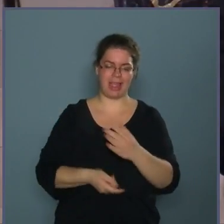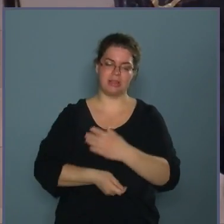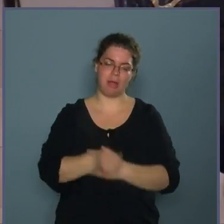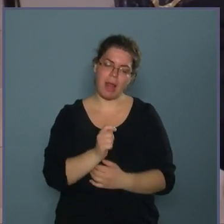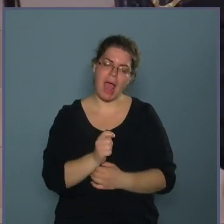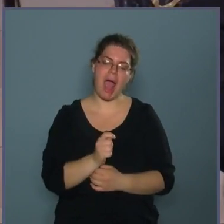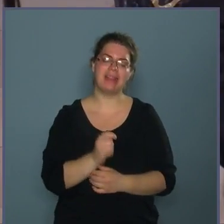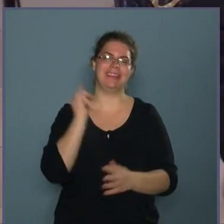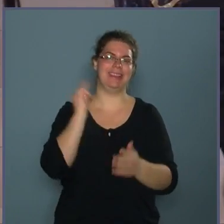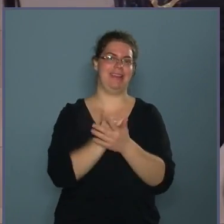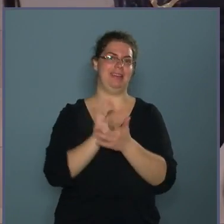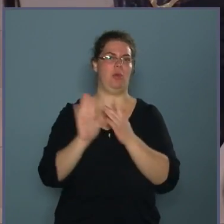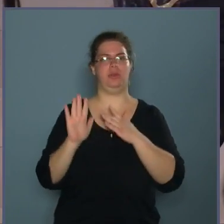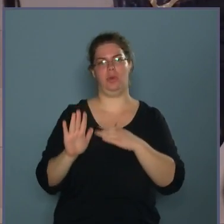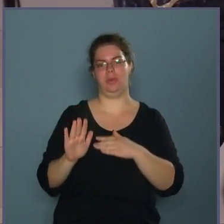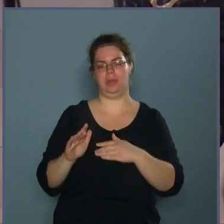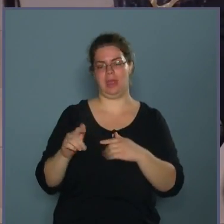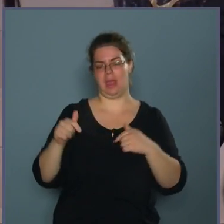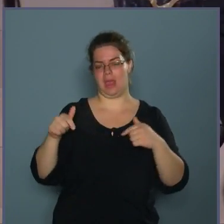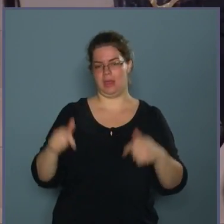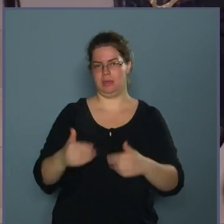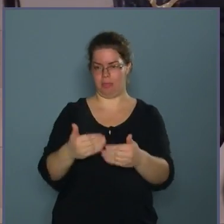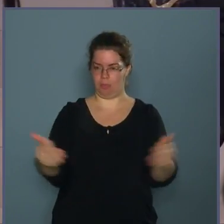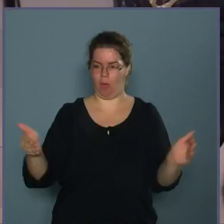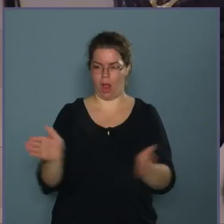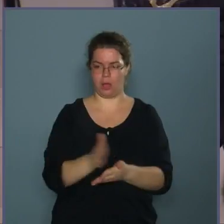talált igazi otthonra a falak között.